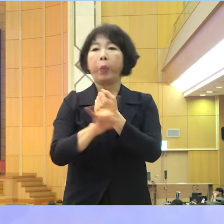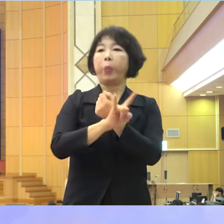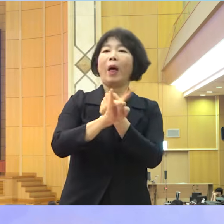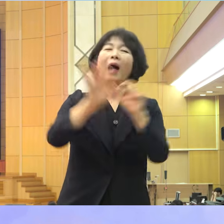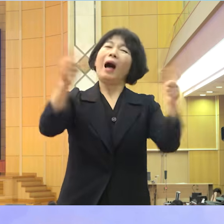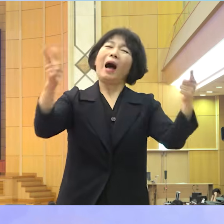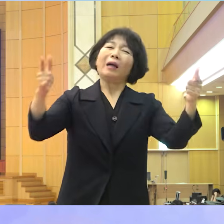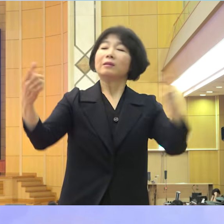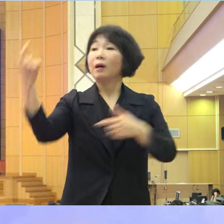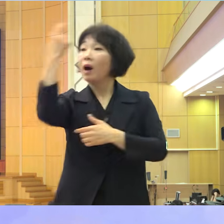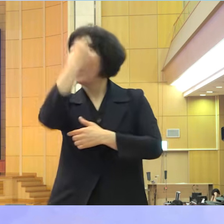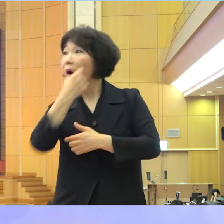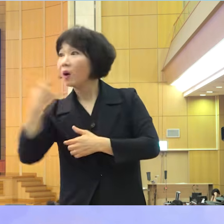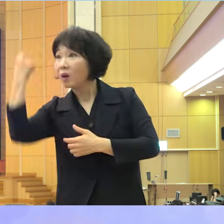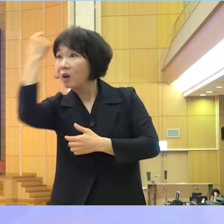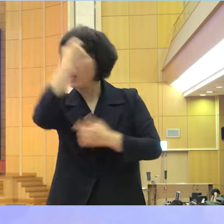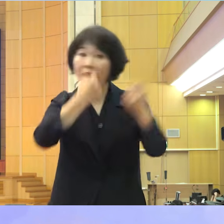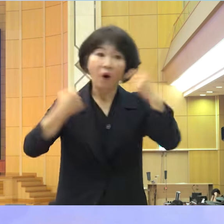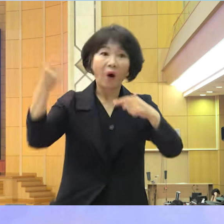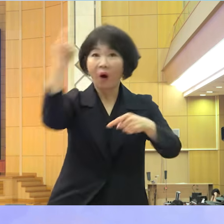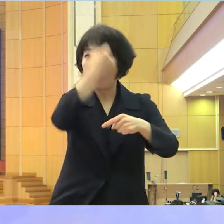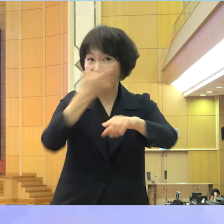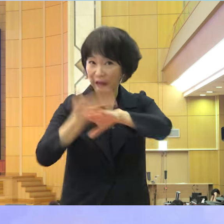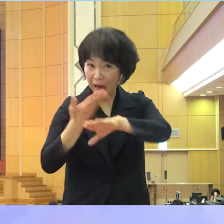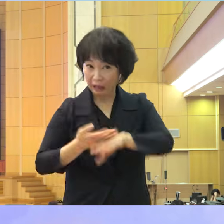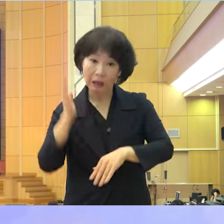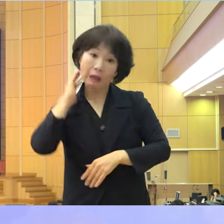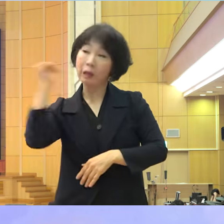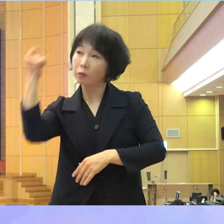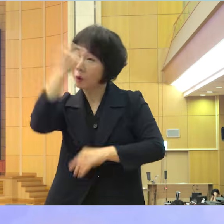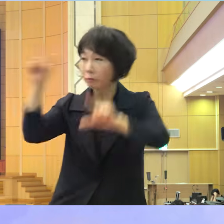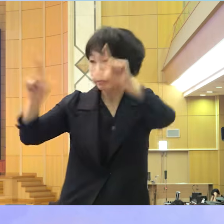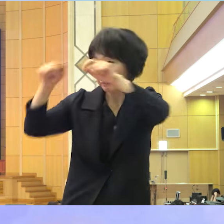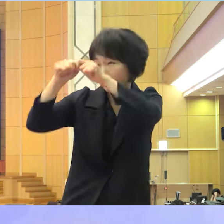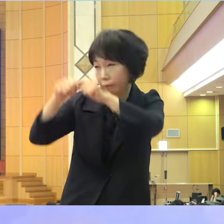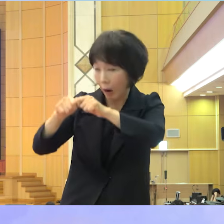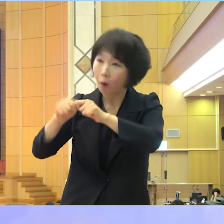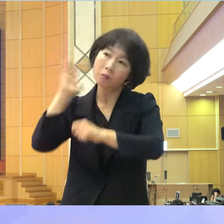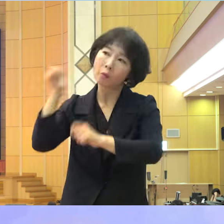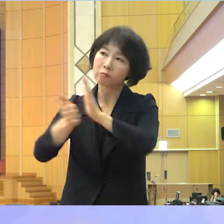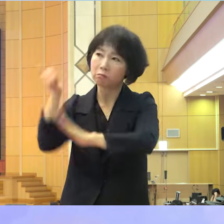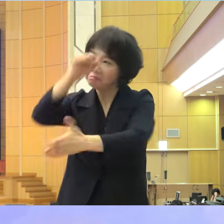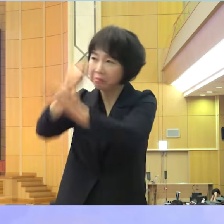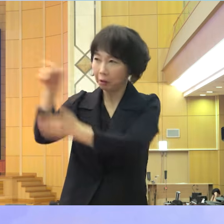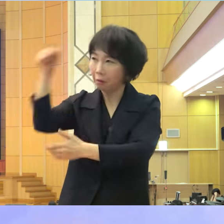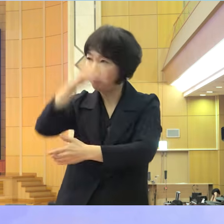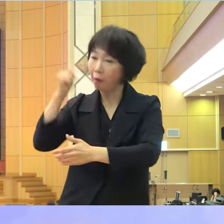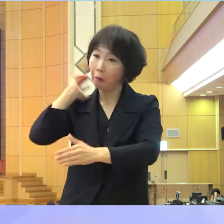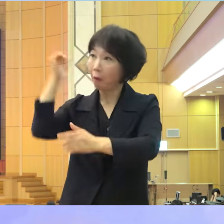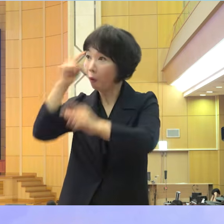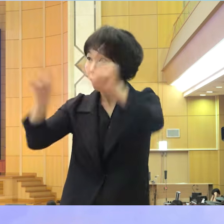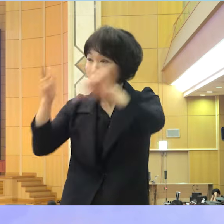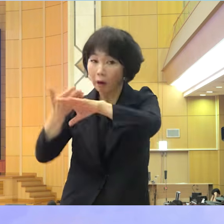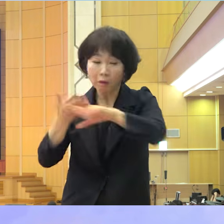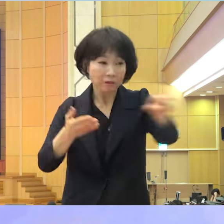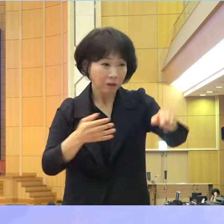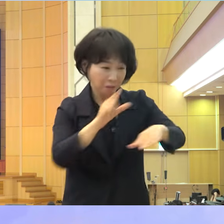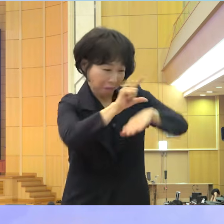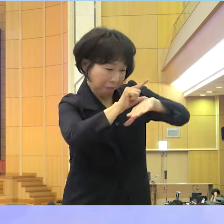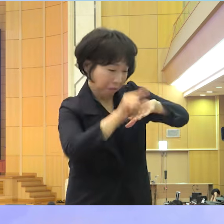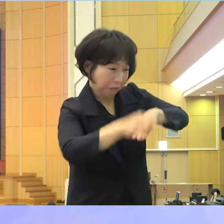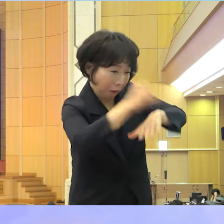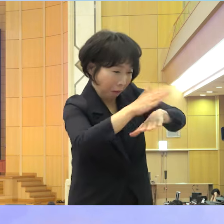그래서 김영삼 대통령 얼굴이 대통령 될 관상이고, 사주는 똑같더라도 농부